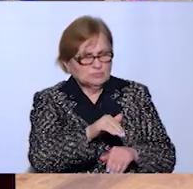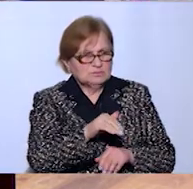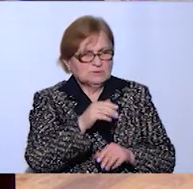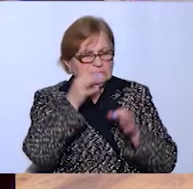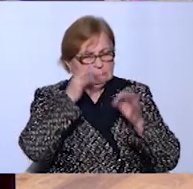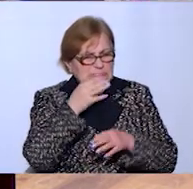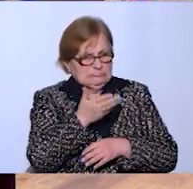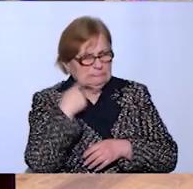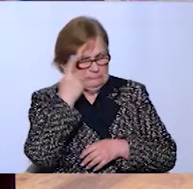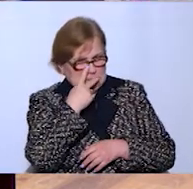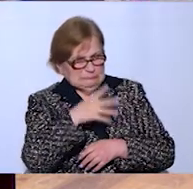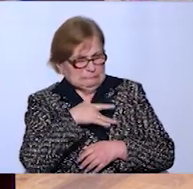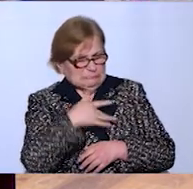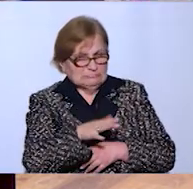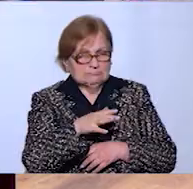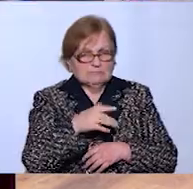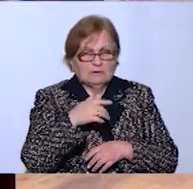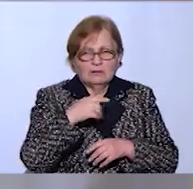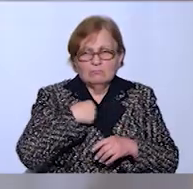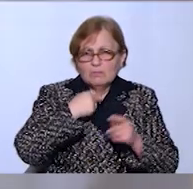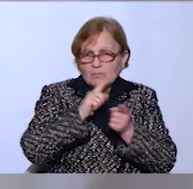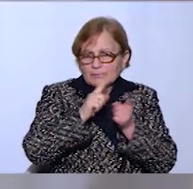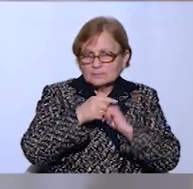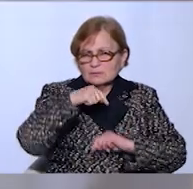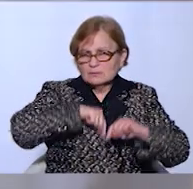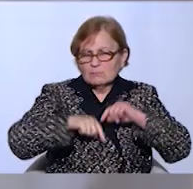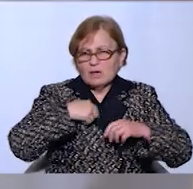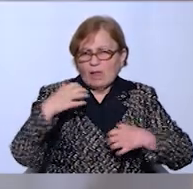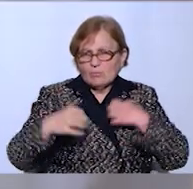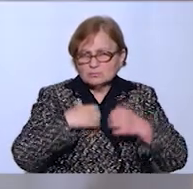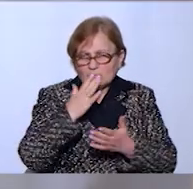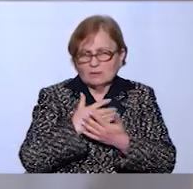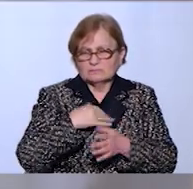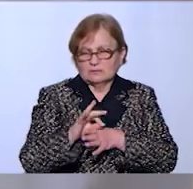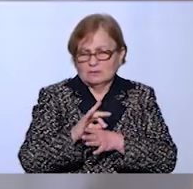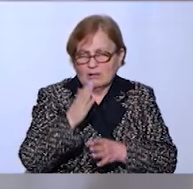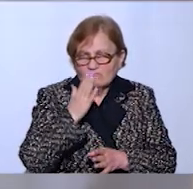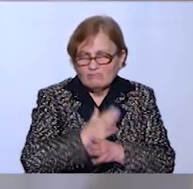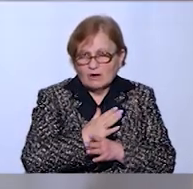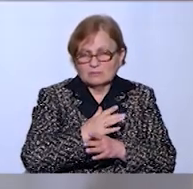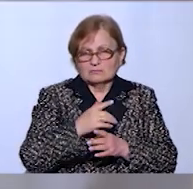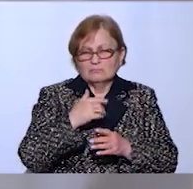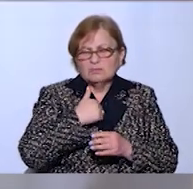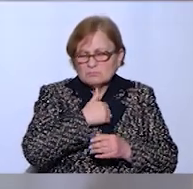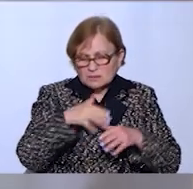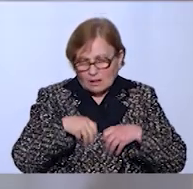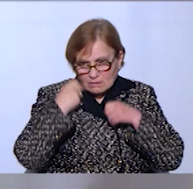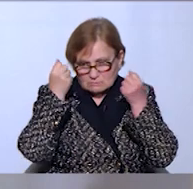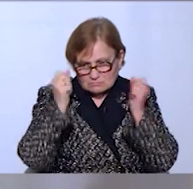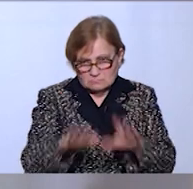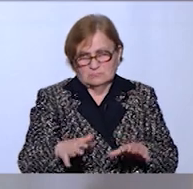არის გაბრაზებული, განრისხებული, შეშინებული თუ ასე შემდეგ. ელემენტარული ფრაზები, როგორიც არის მე შენი მესმის,